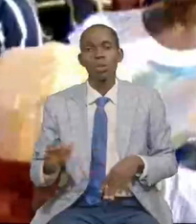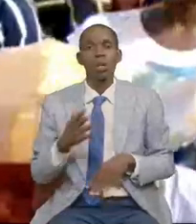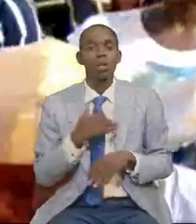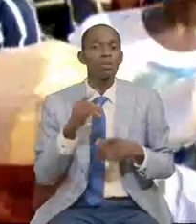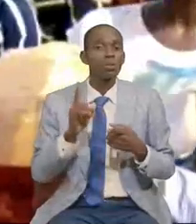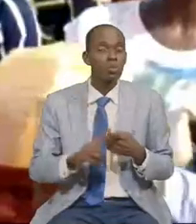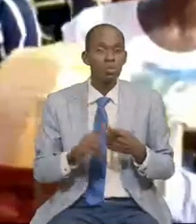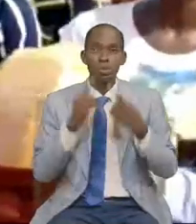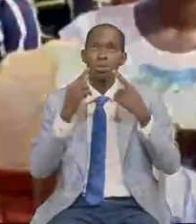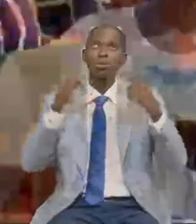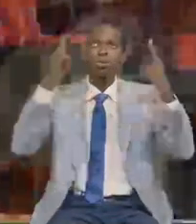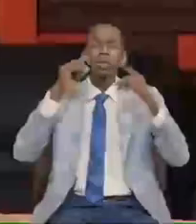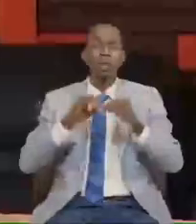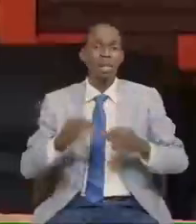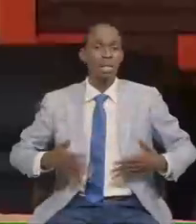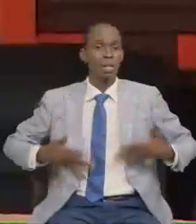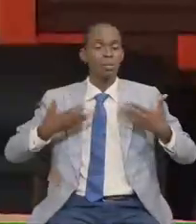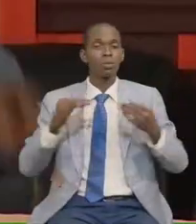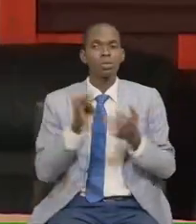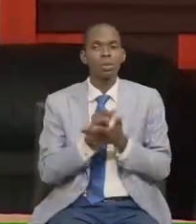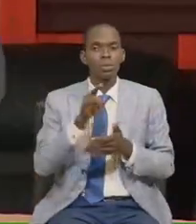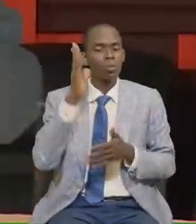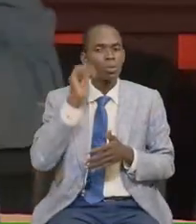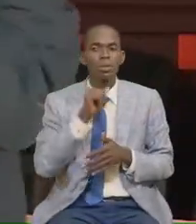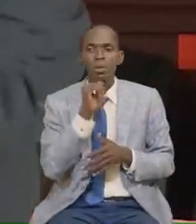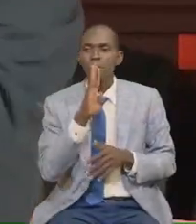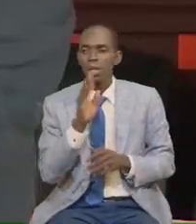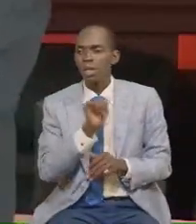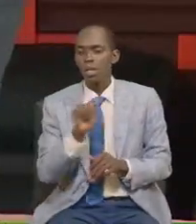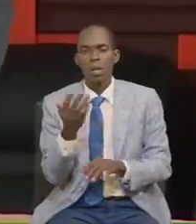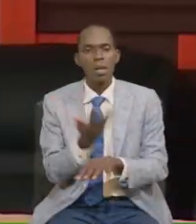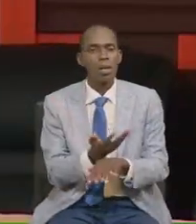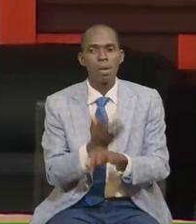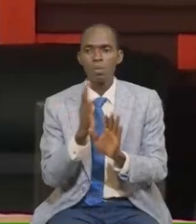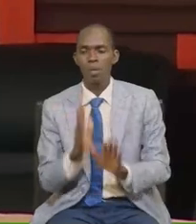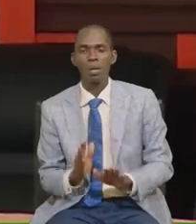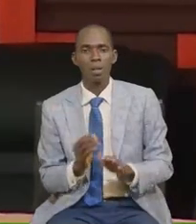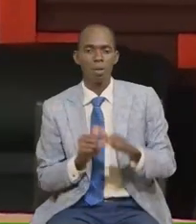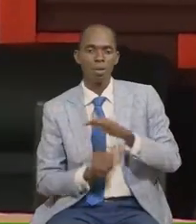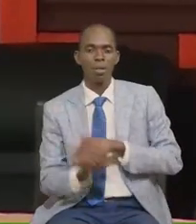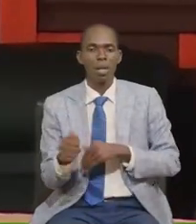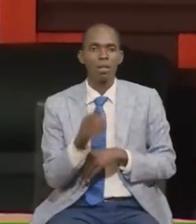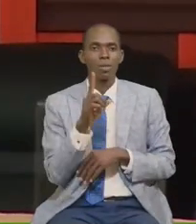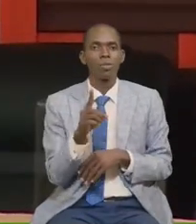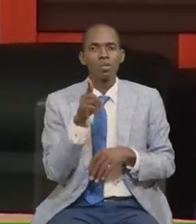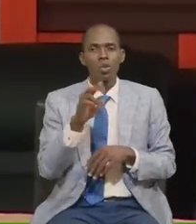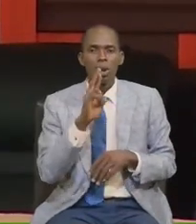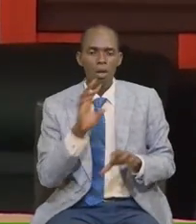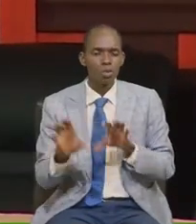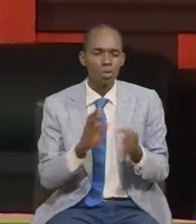vie, pour que tu ne sois pas un parasite, tu fais quelque chose. Tu ne vas pas de maison en